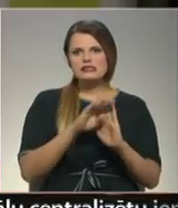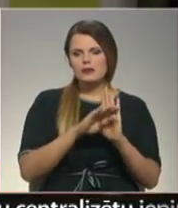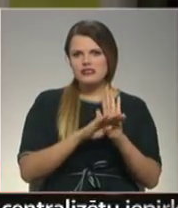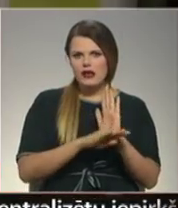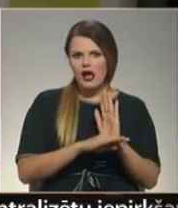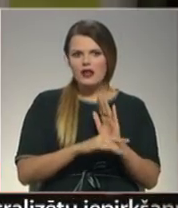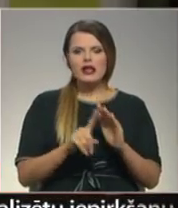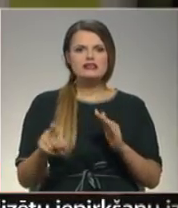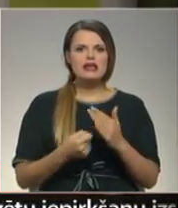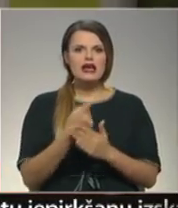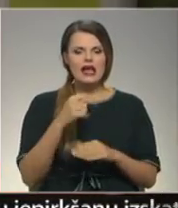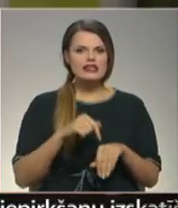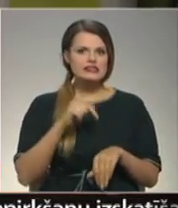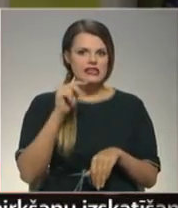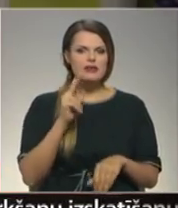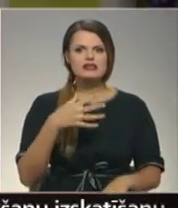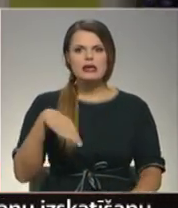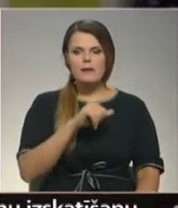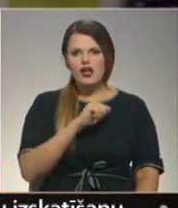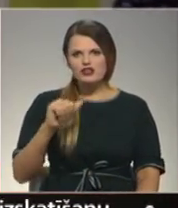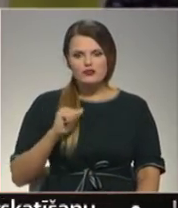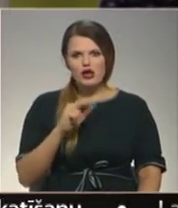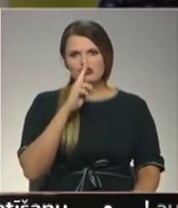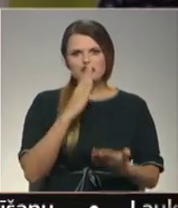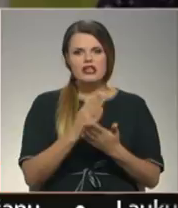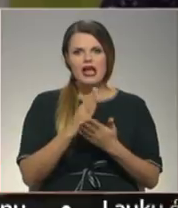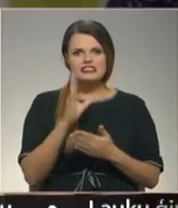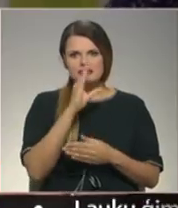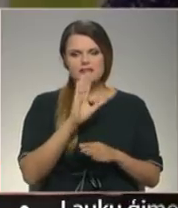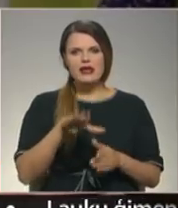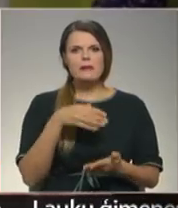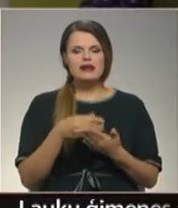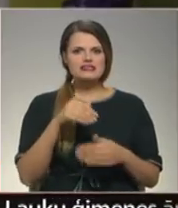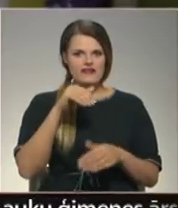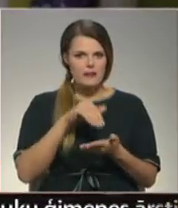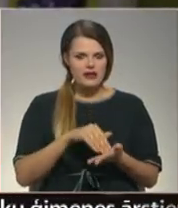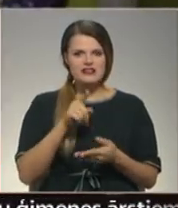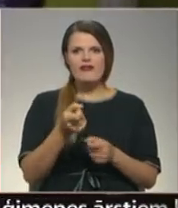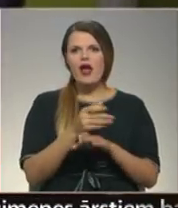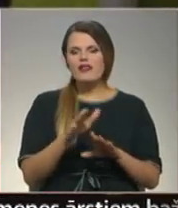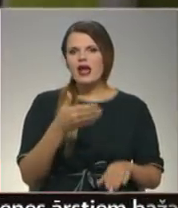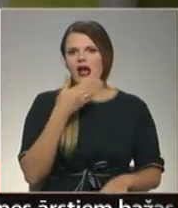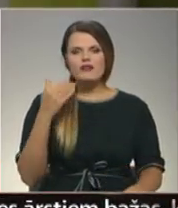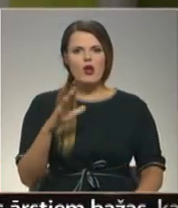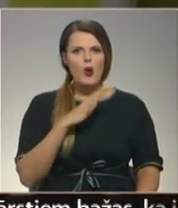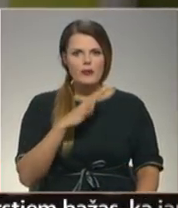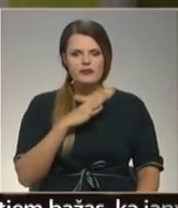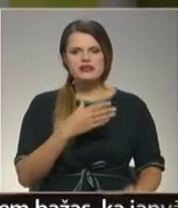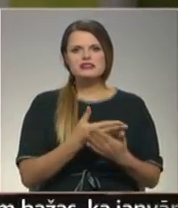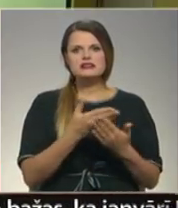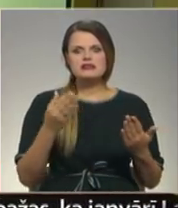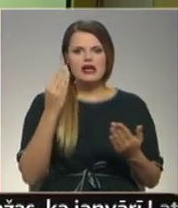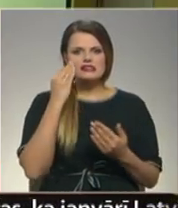Tiek radīt iespējas, ka mēs paši neesam spējīgi par sevi pastāvēt, un tā nekad nav bijis. Vienmēr kāds par mums rūpējies, kāds ir